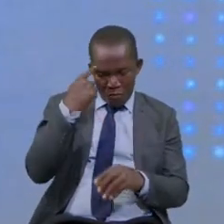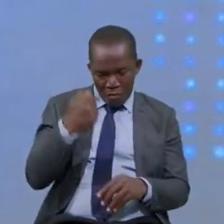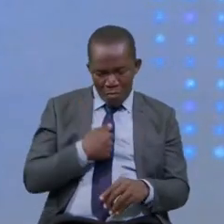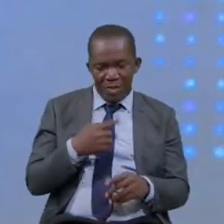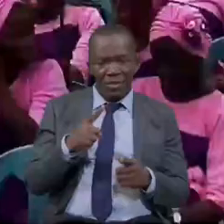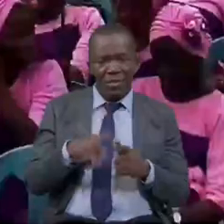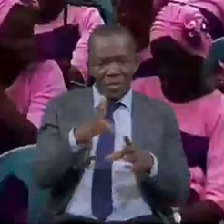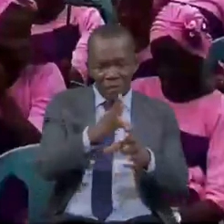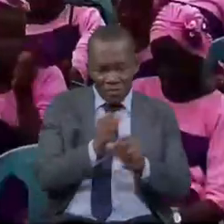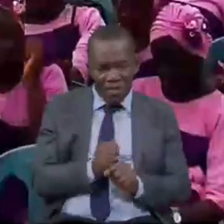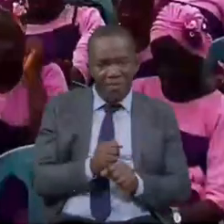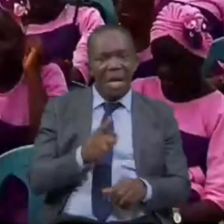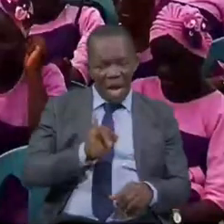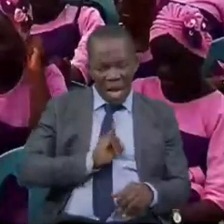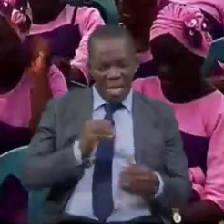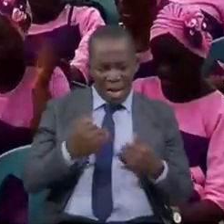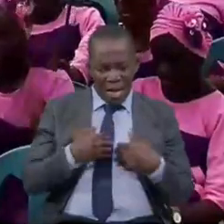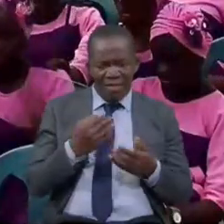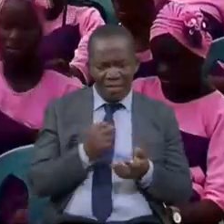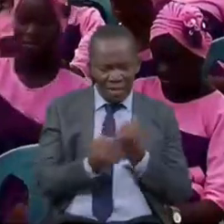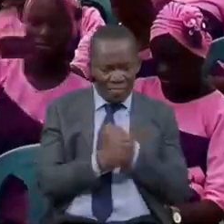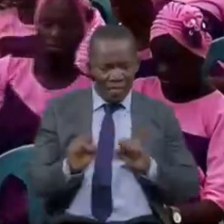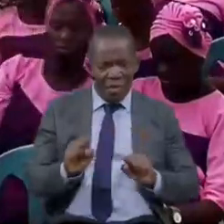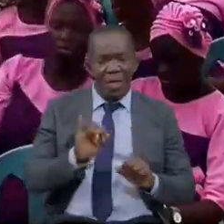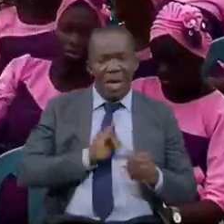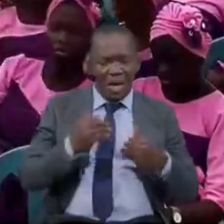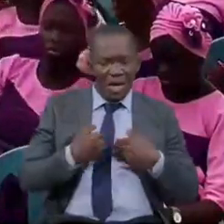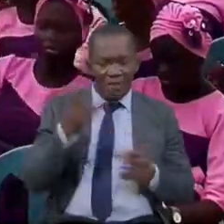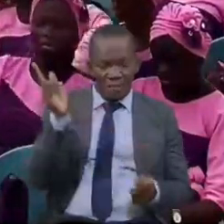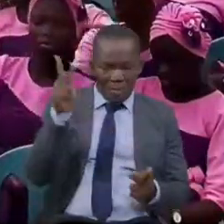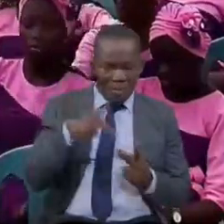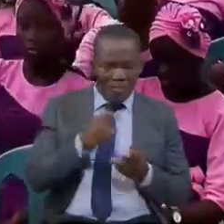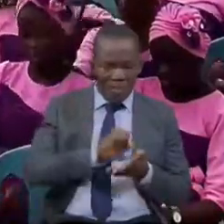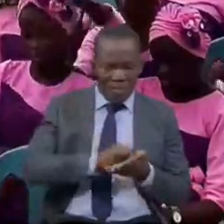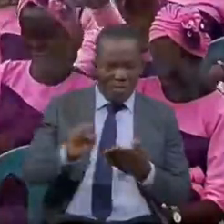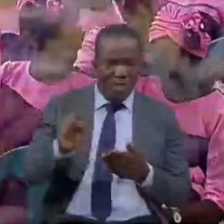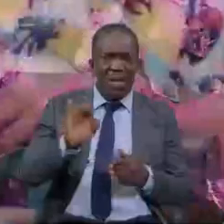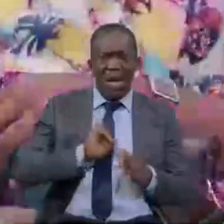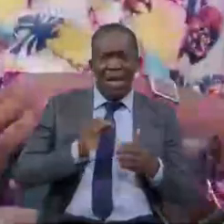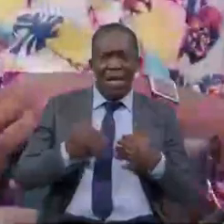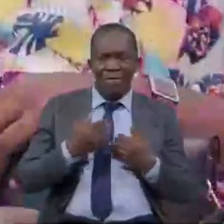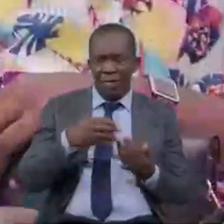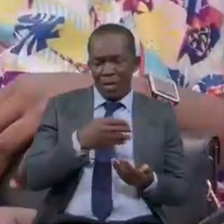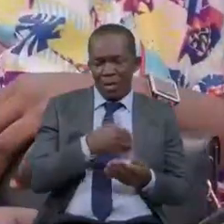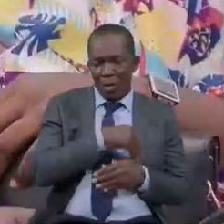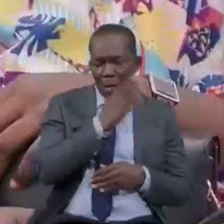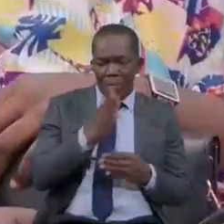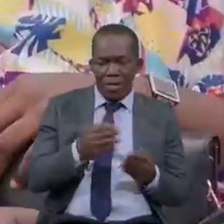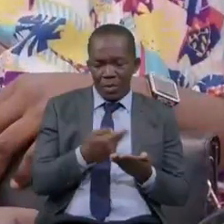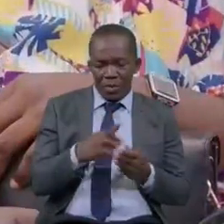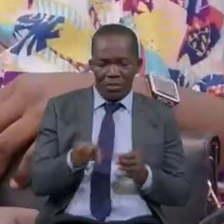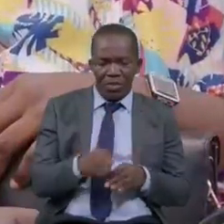J'ai le baptême complet du Saint-Esprit. J'ai les dons complets du Saint-Esprit. Il y a des gens